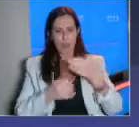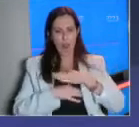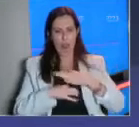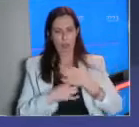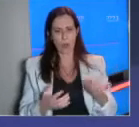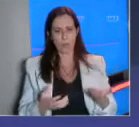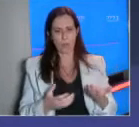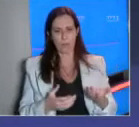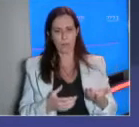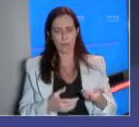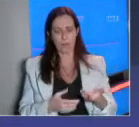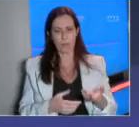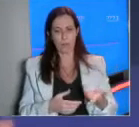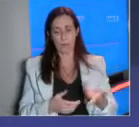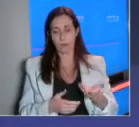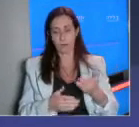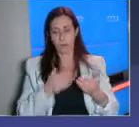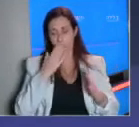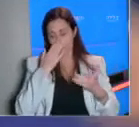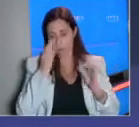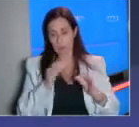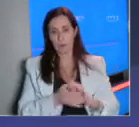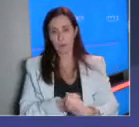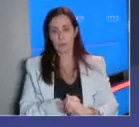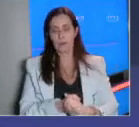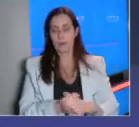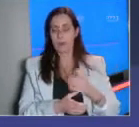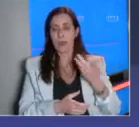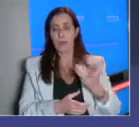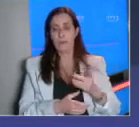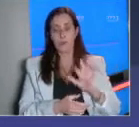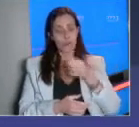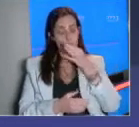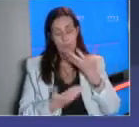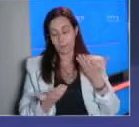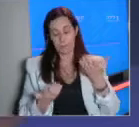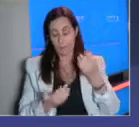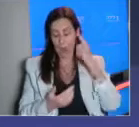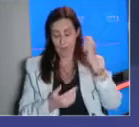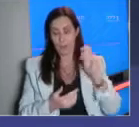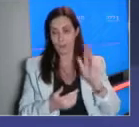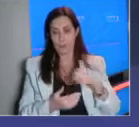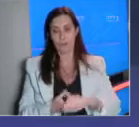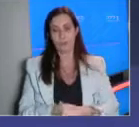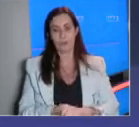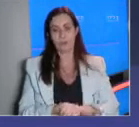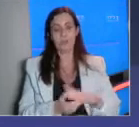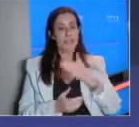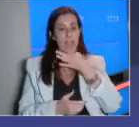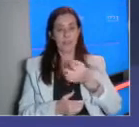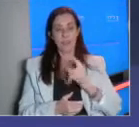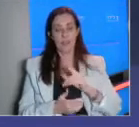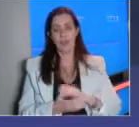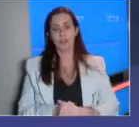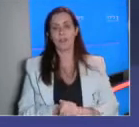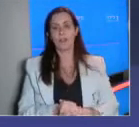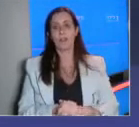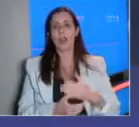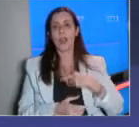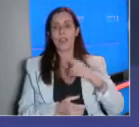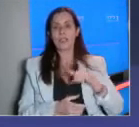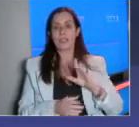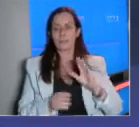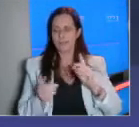שלנו שיגנו לנו ויקדמו בהחלט? אהבתי את השאלה. ואף רטורית. מתוחכמת. ואף רטורית. יפה מאוד. ולא לכאורית. מגיע